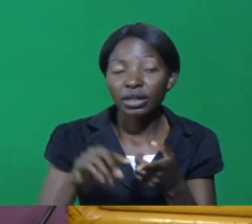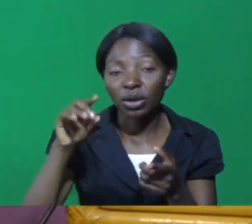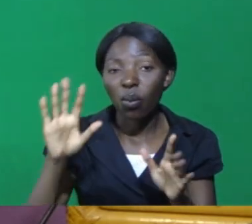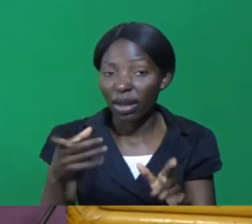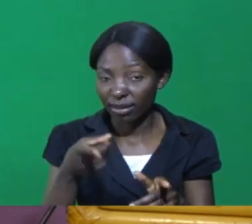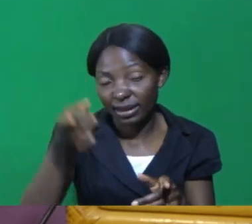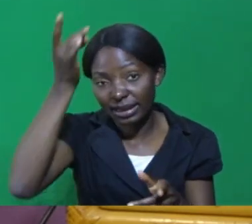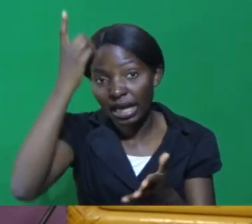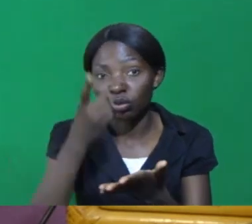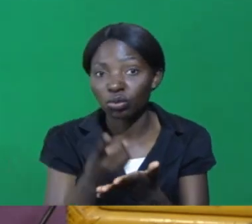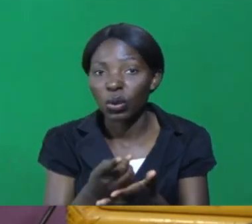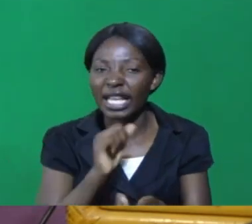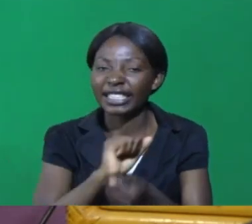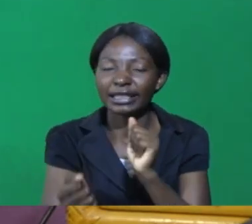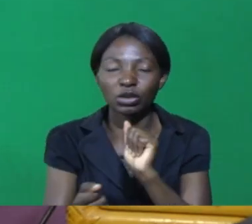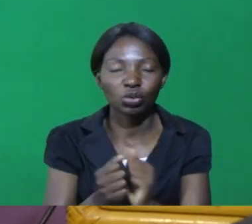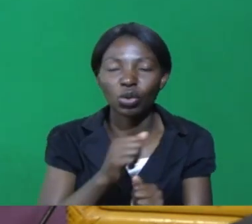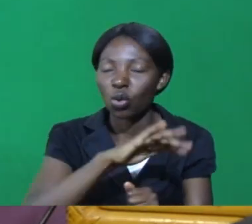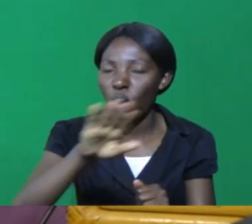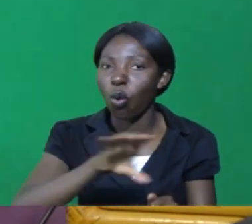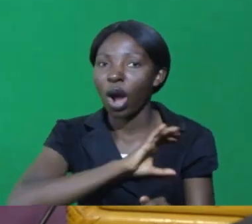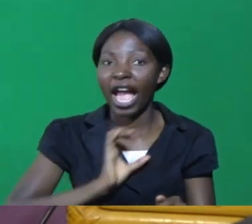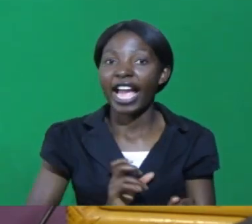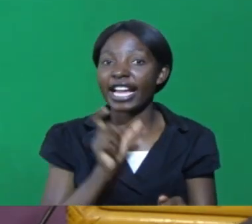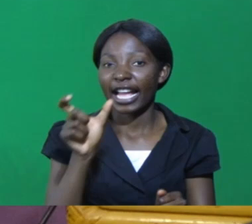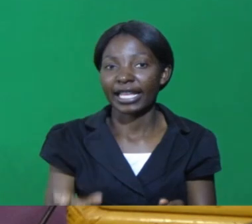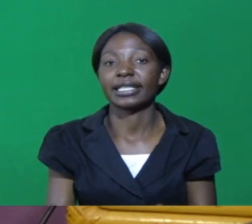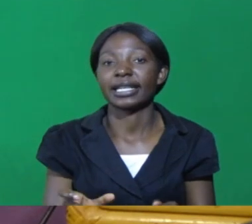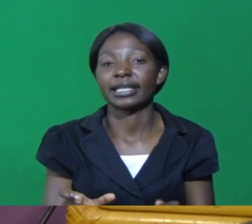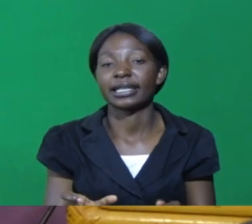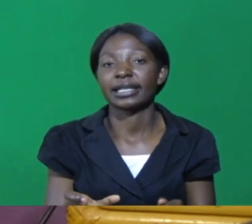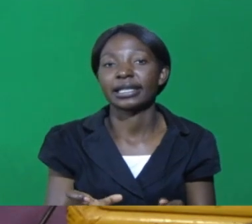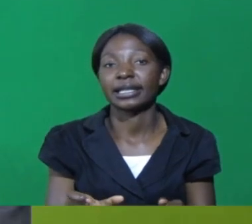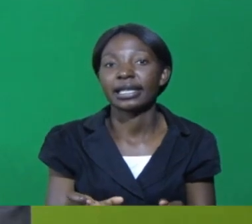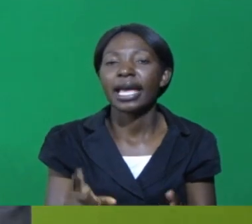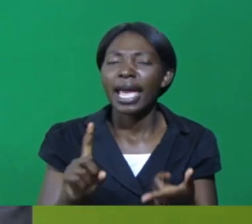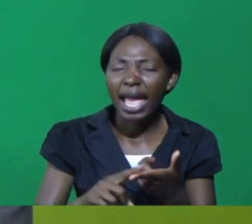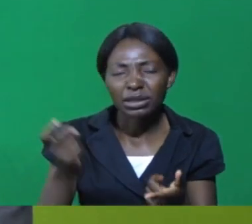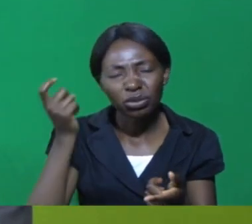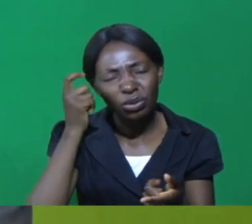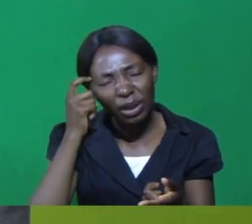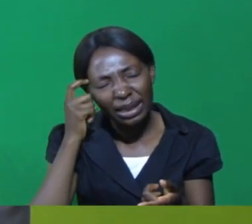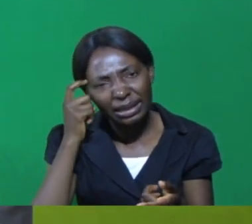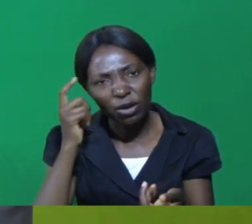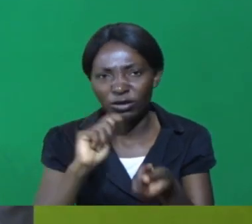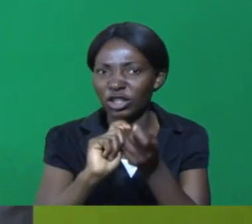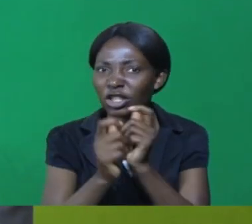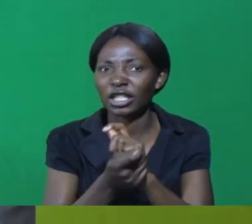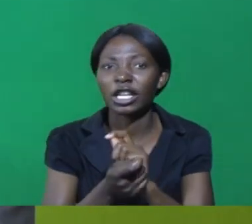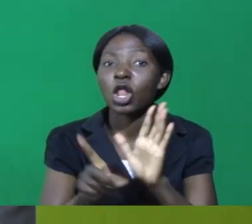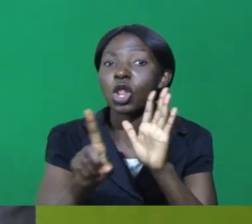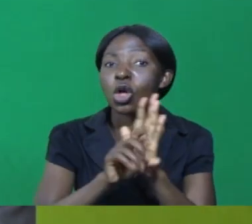uyu akaparadza makristu. Machinzwa chimwe chacho zvikanzi akafunga futi kuchinja mitemo